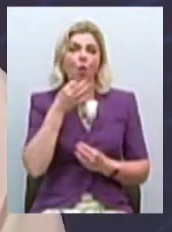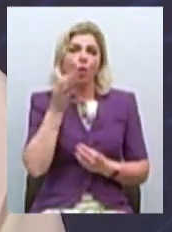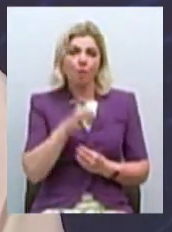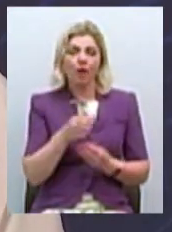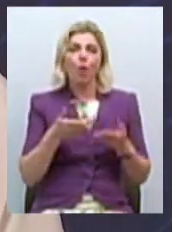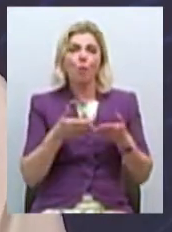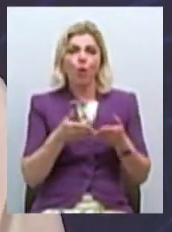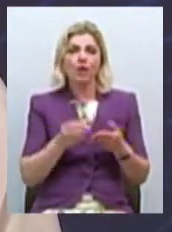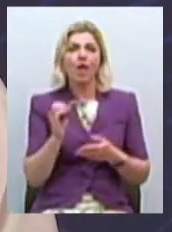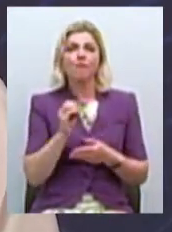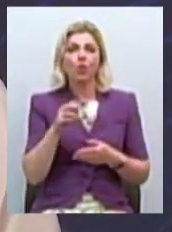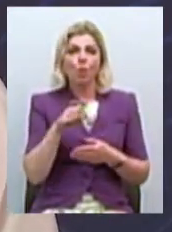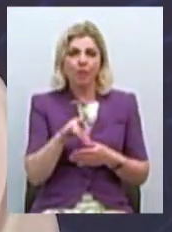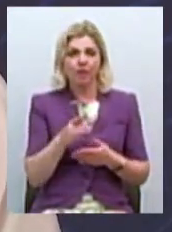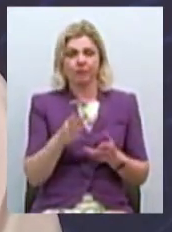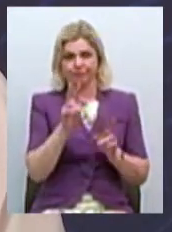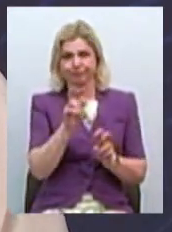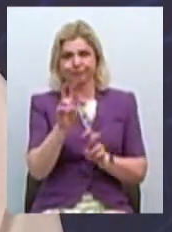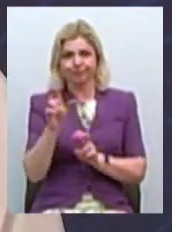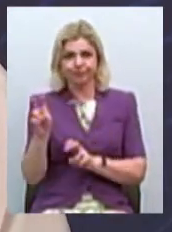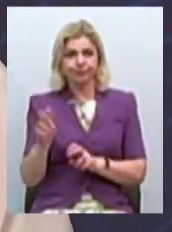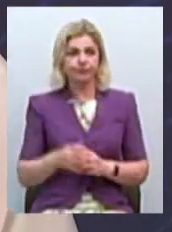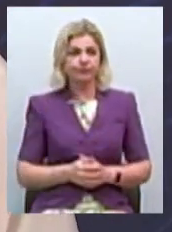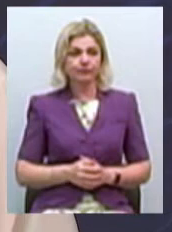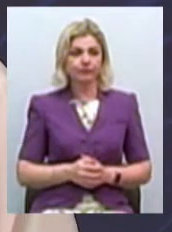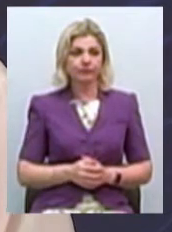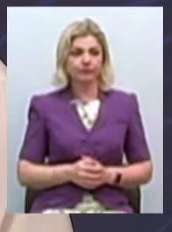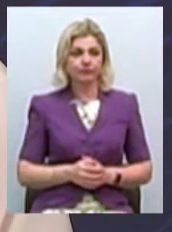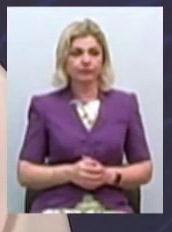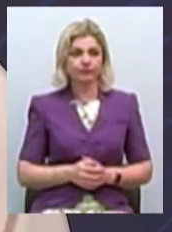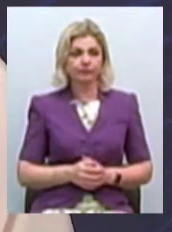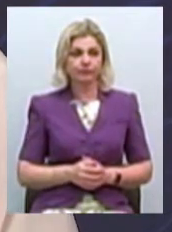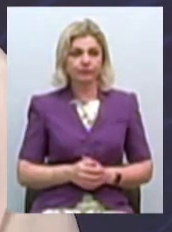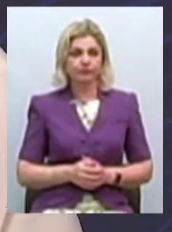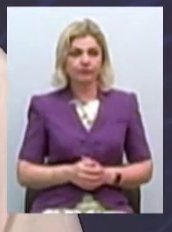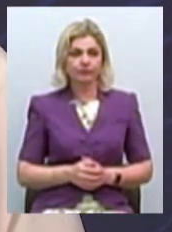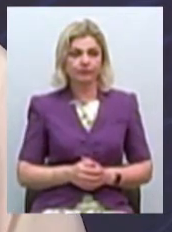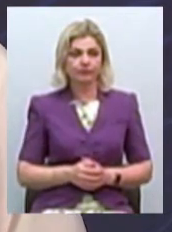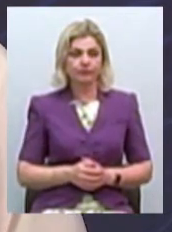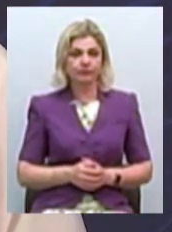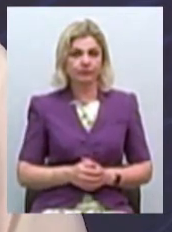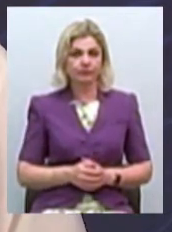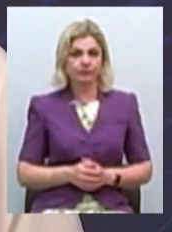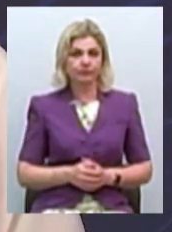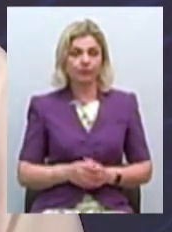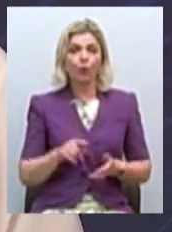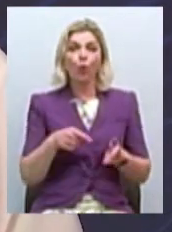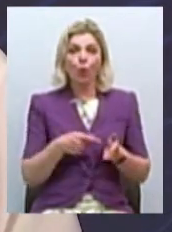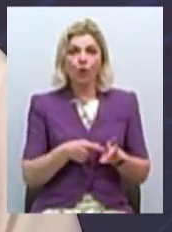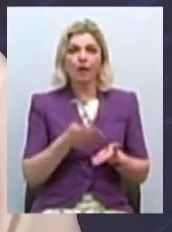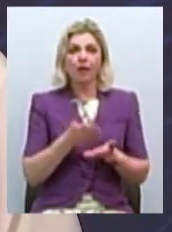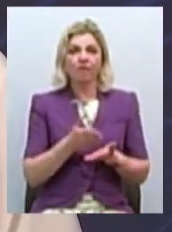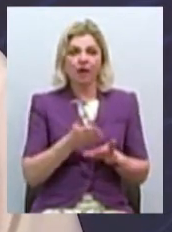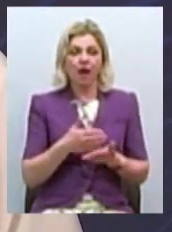Европы, Антверпен, Гент, Брюгге, Роттердам и так далее. И город